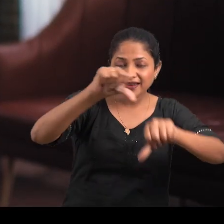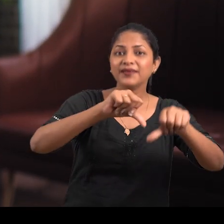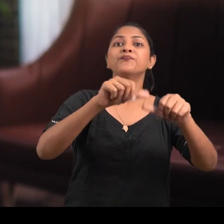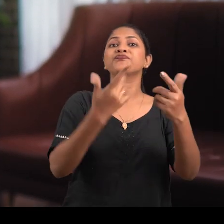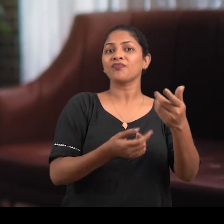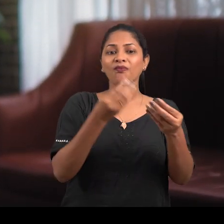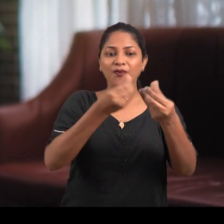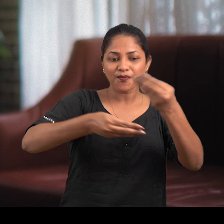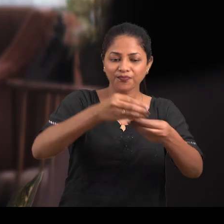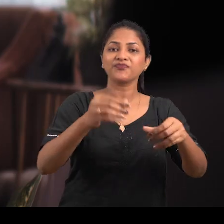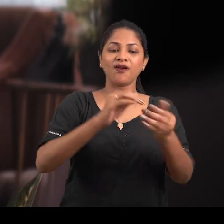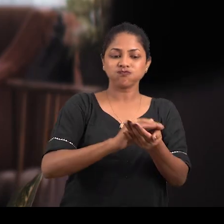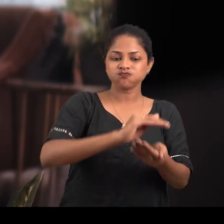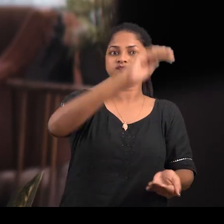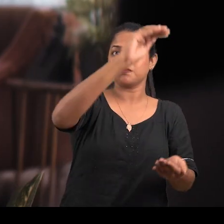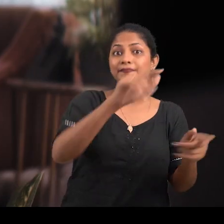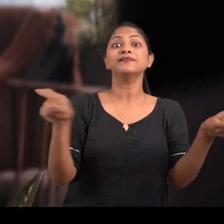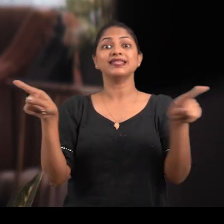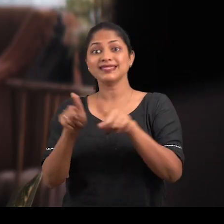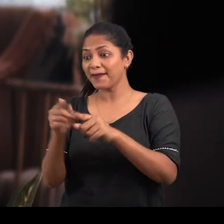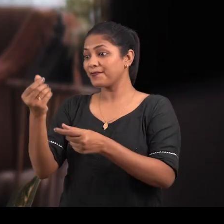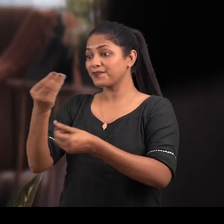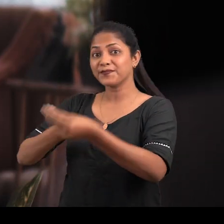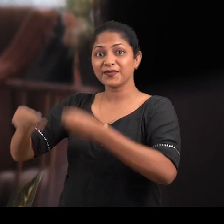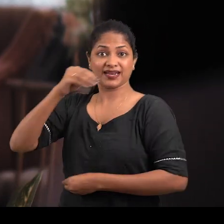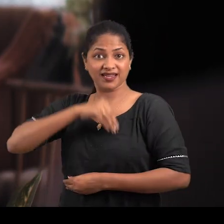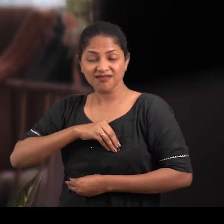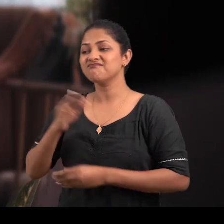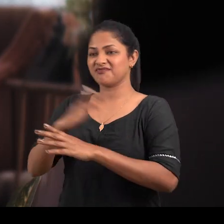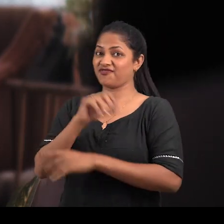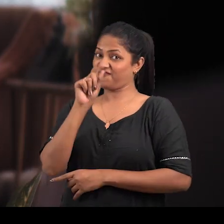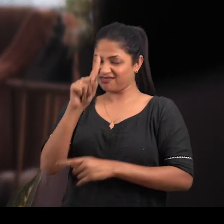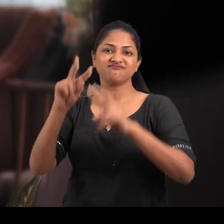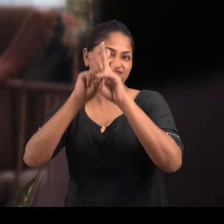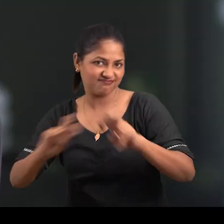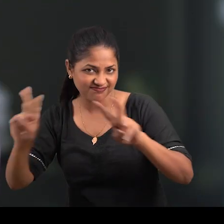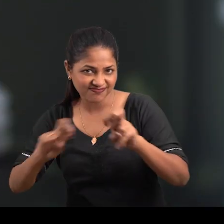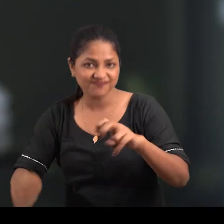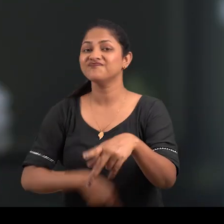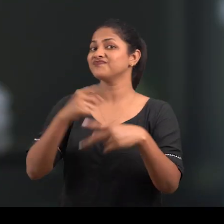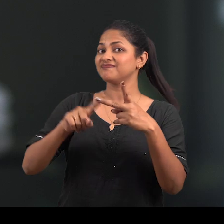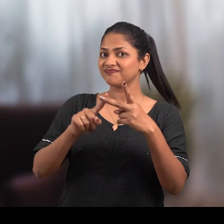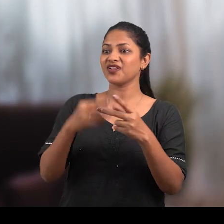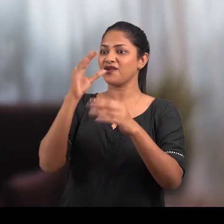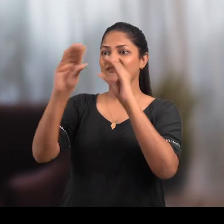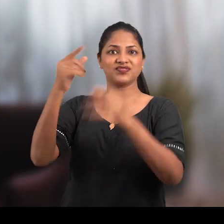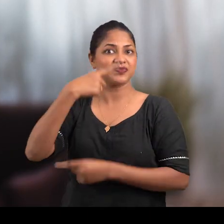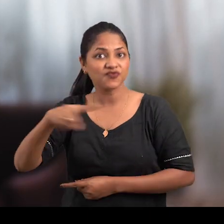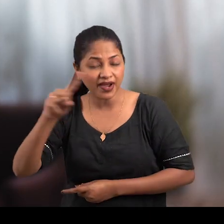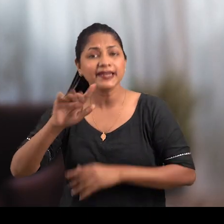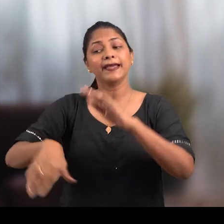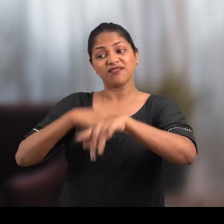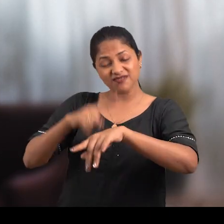সার দিয়ে বড় করেছি। ঠিক তেমনি সম্পদের বৃদ্ধির জন্য প্রথমে রিসার্চ, তারপর সঠিক